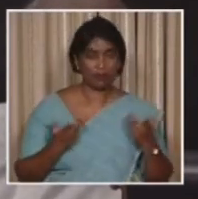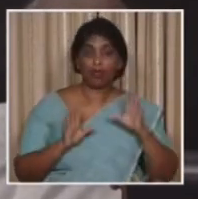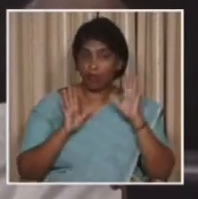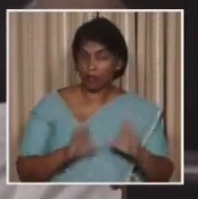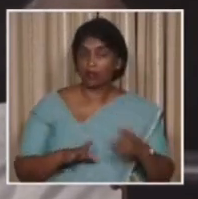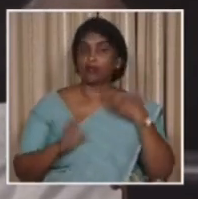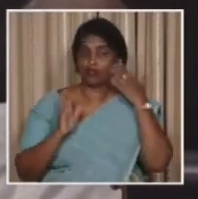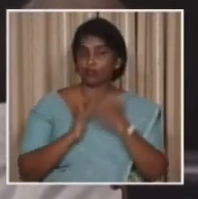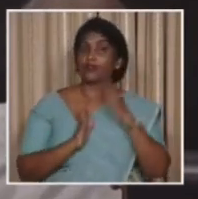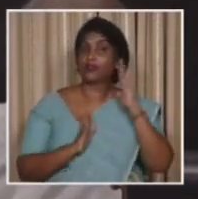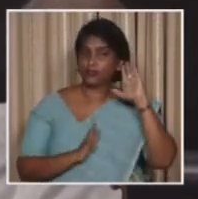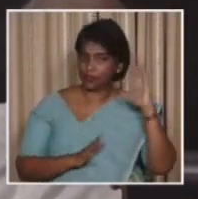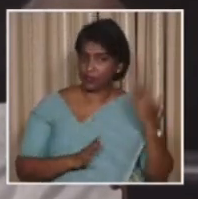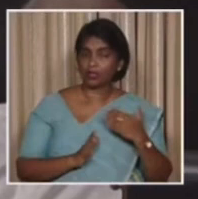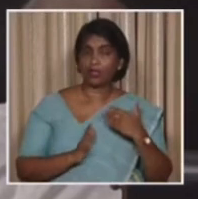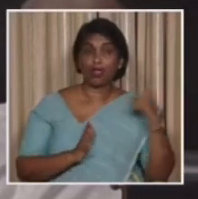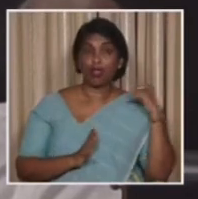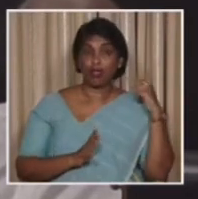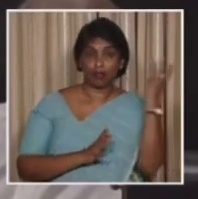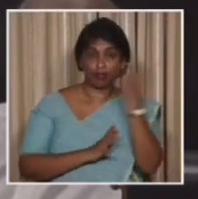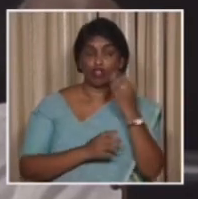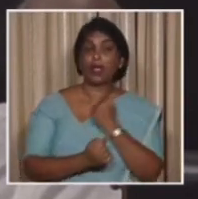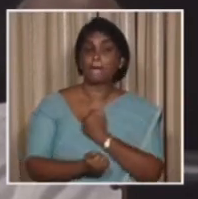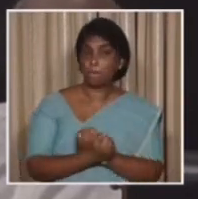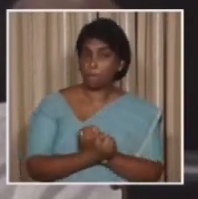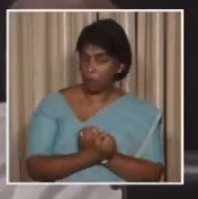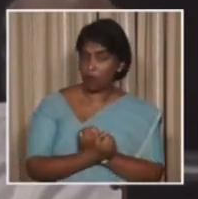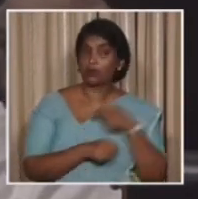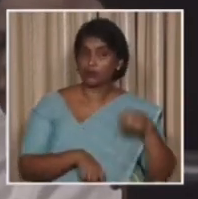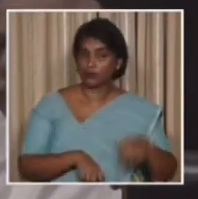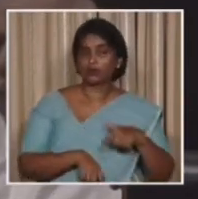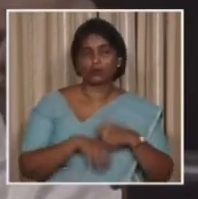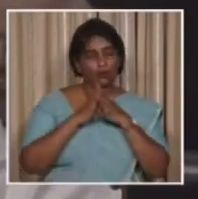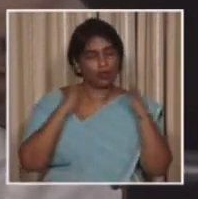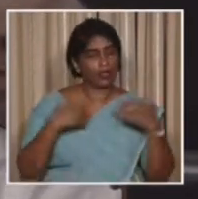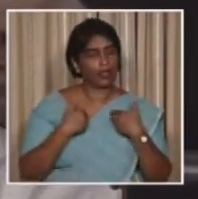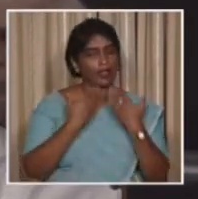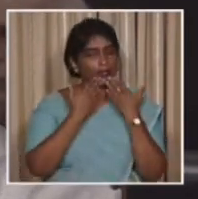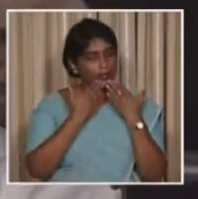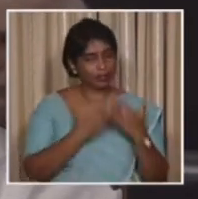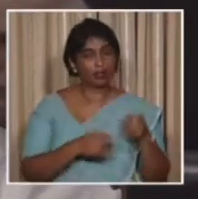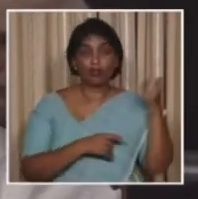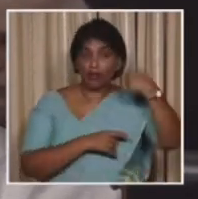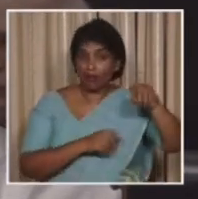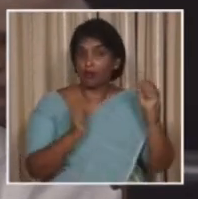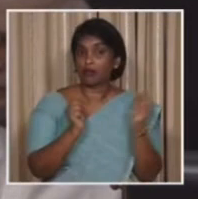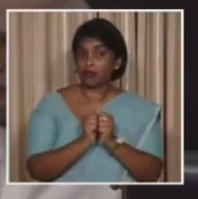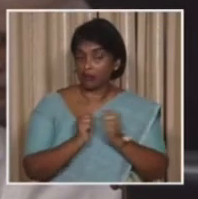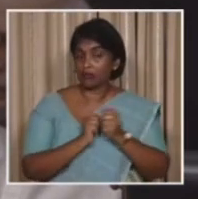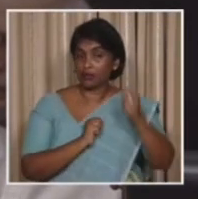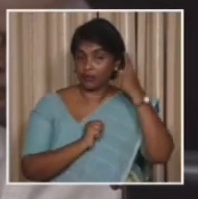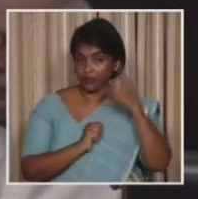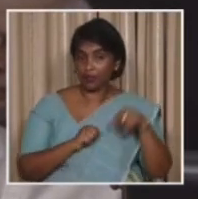මම ඒ නිසා විශේෂයෙන්ම ත්‍රිවිධ හමුදාවයි පොලිසියටයි මේ අවස්ථාවේදී ස්තුතිවන්ත වෙනවා. එතුමන් ගත්තේ ඒ පියවර